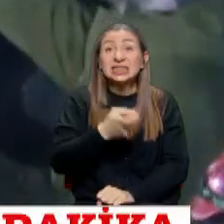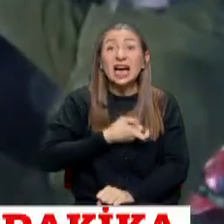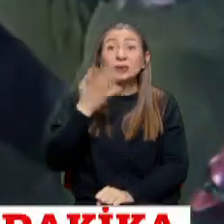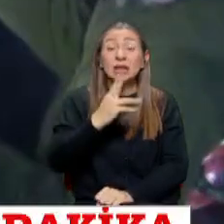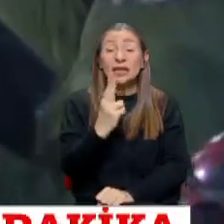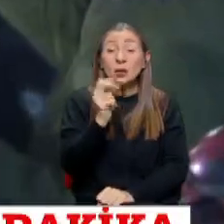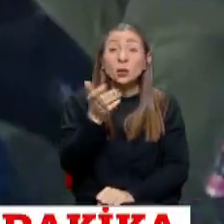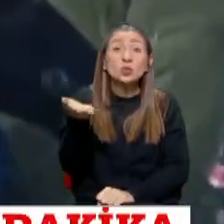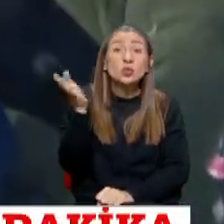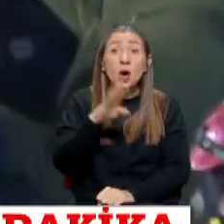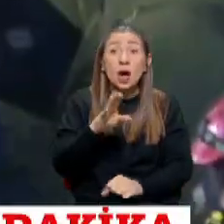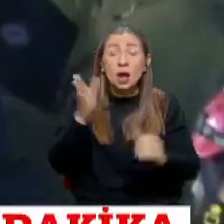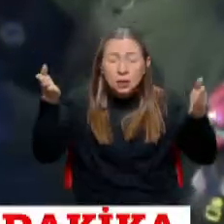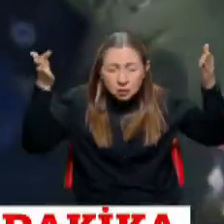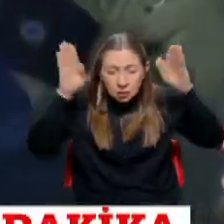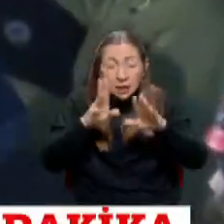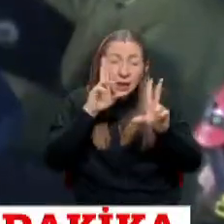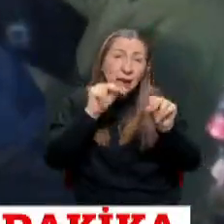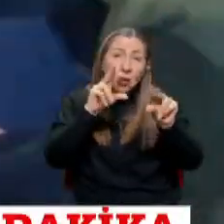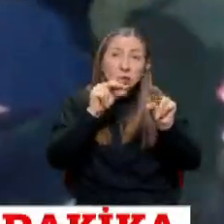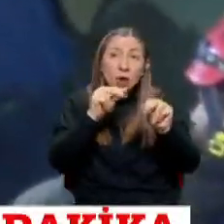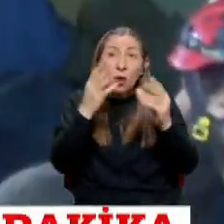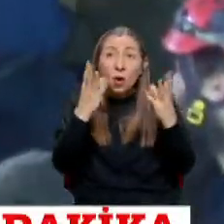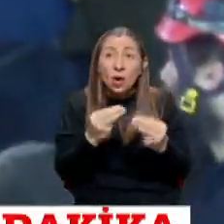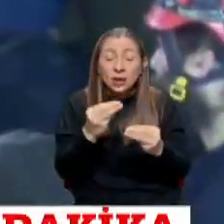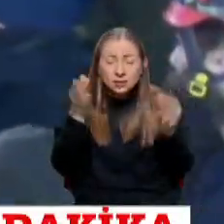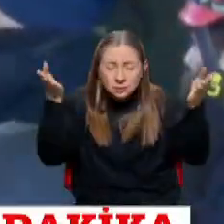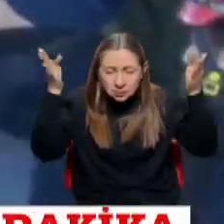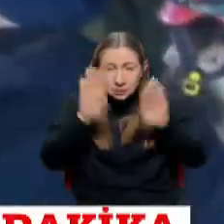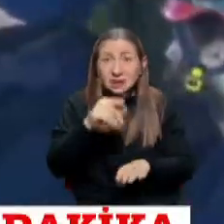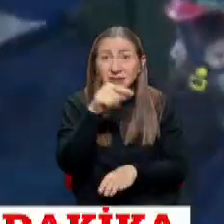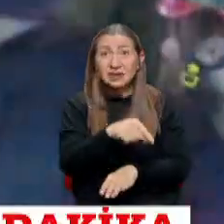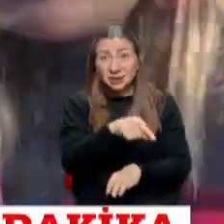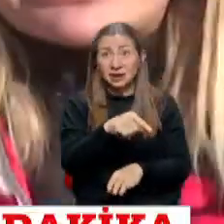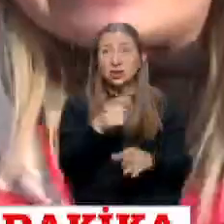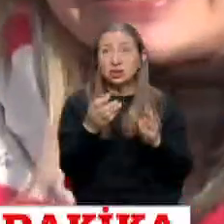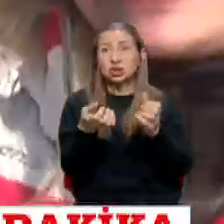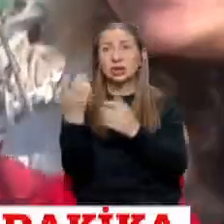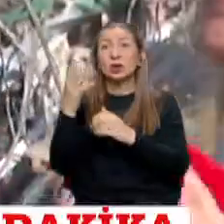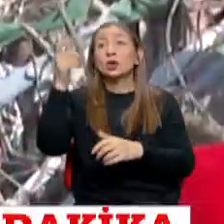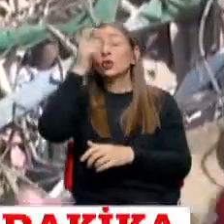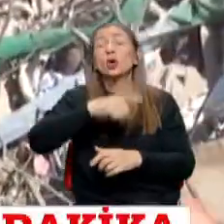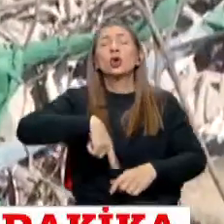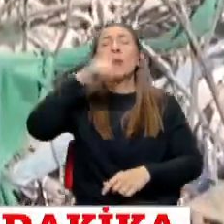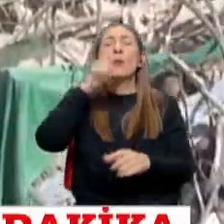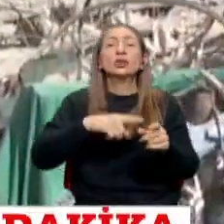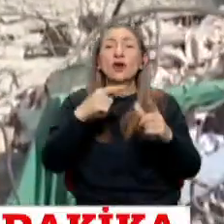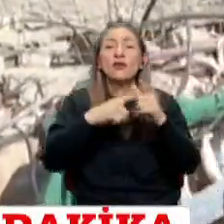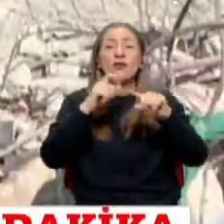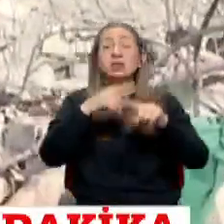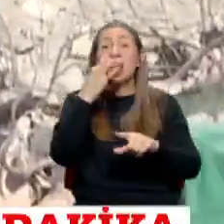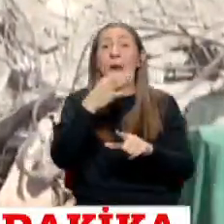gün sonra kaldığı yatak odasında bulunan enkazdan çıkarıldı. Türkiye gün boyunca Fox